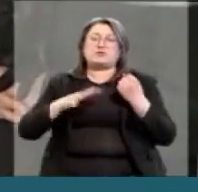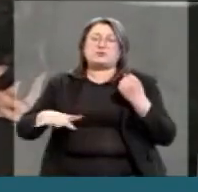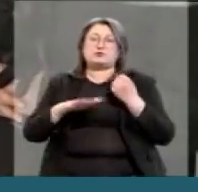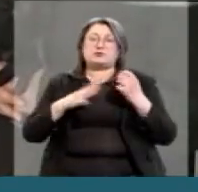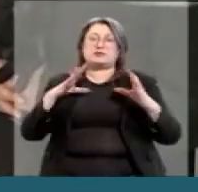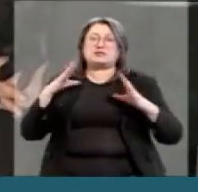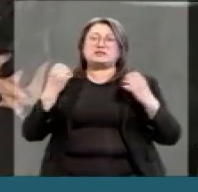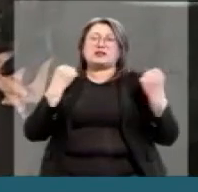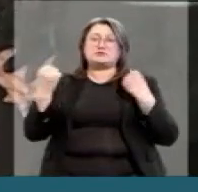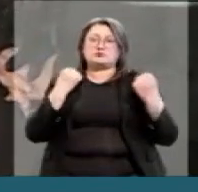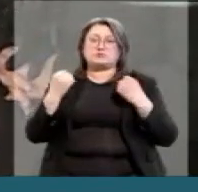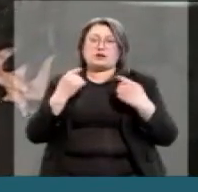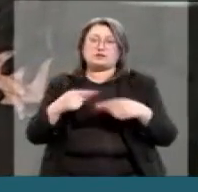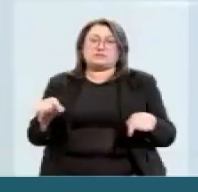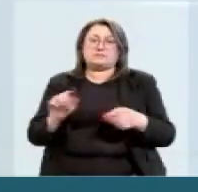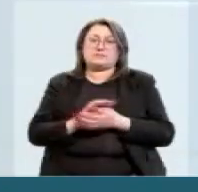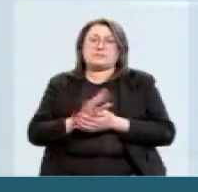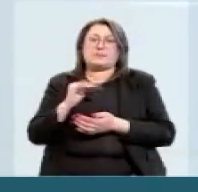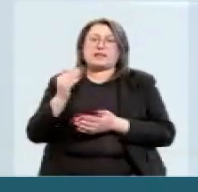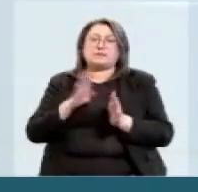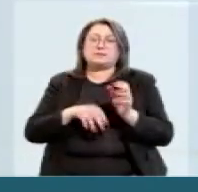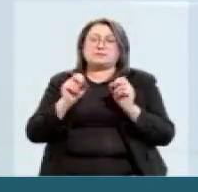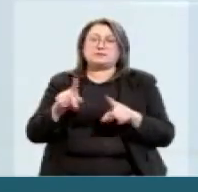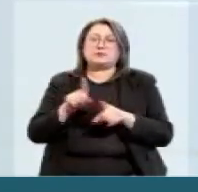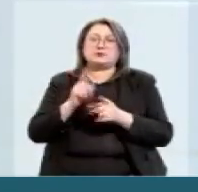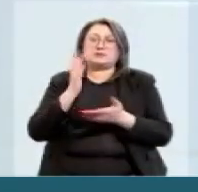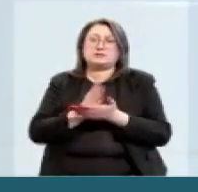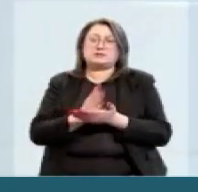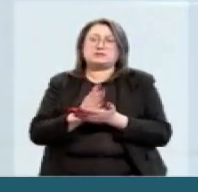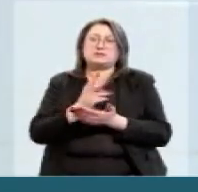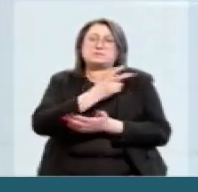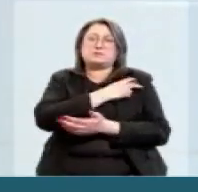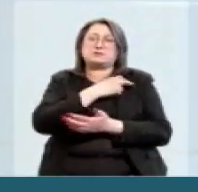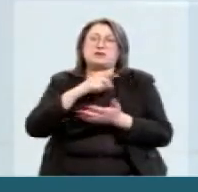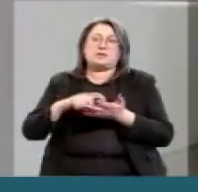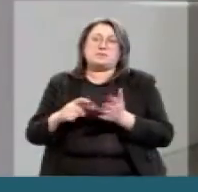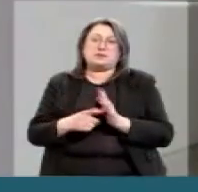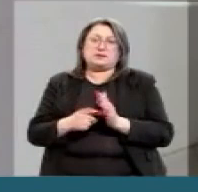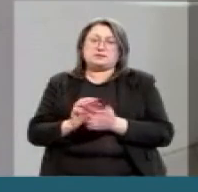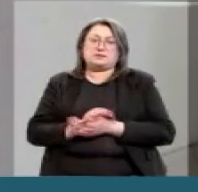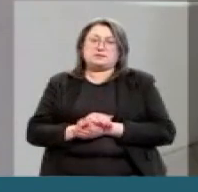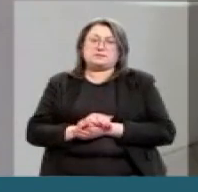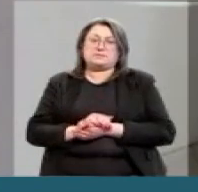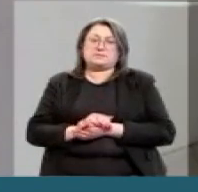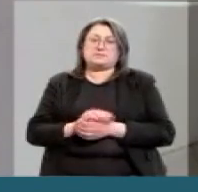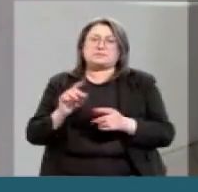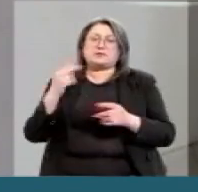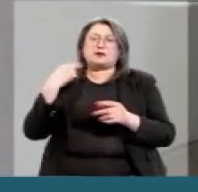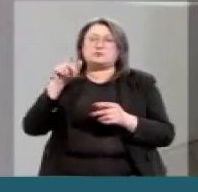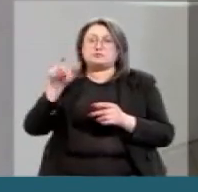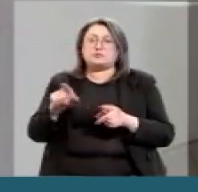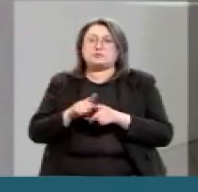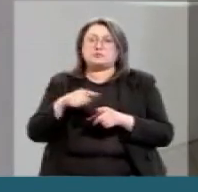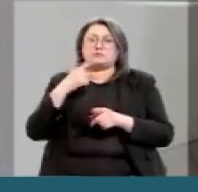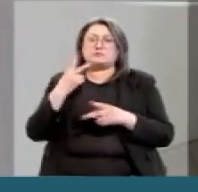үшін медициналық бөлме де жасақталған. Сотталғандар асханадағы тағамның дәмді екендігін де айтады. Әр күнге әртүрлі мәзір әзірлейміз,